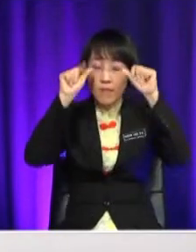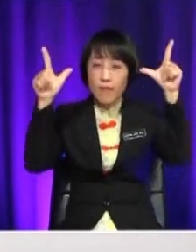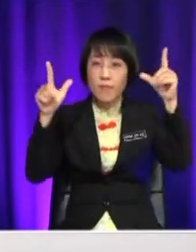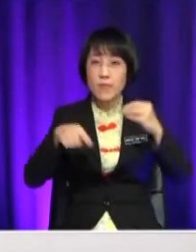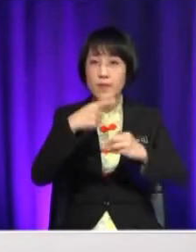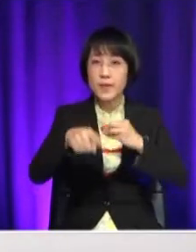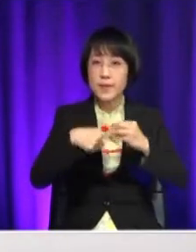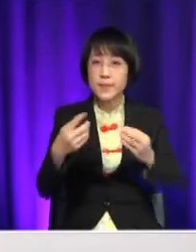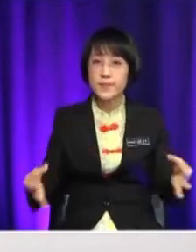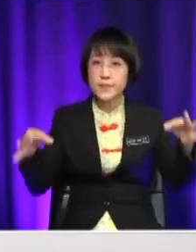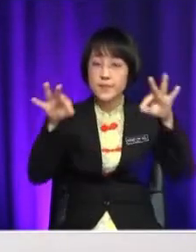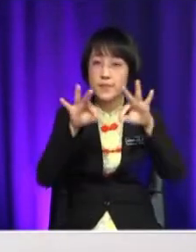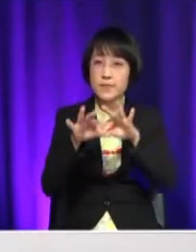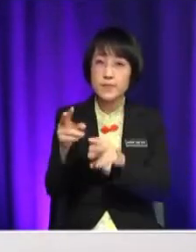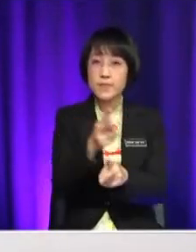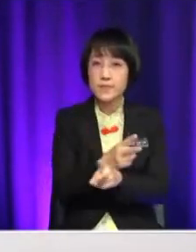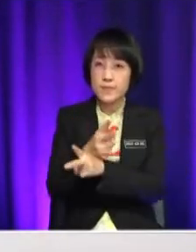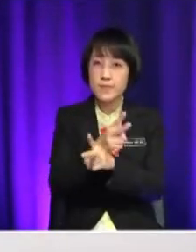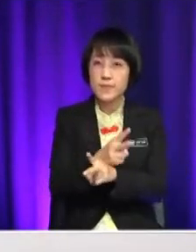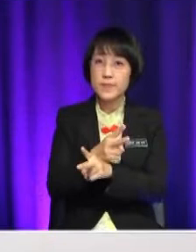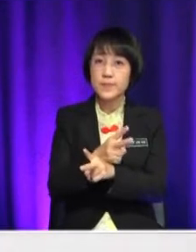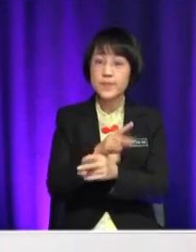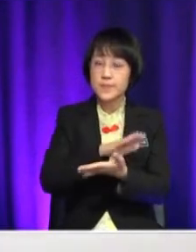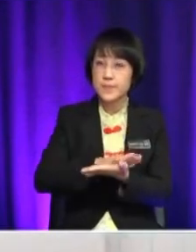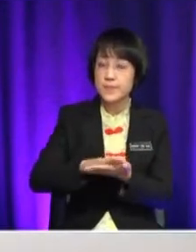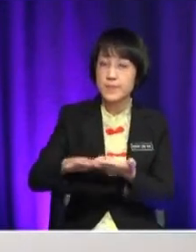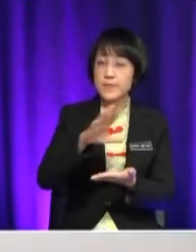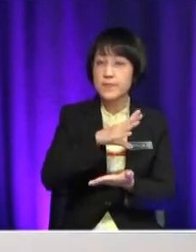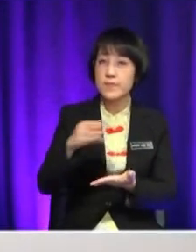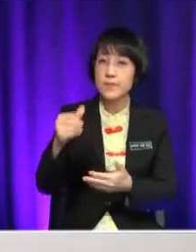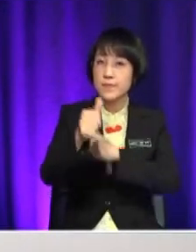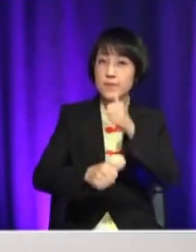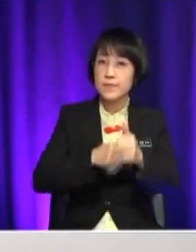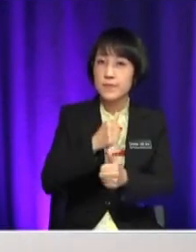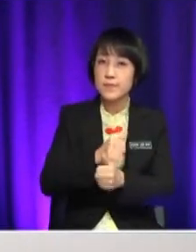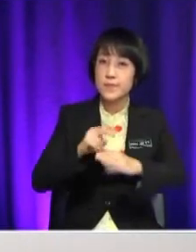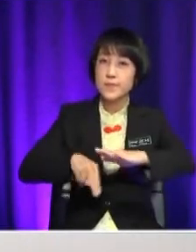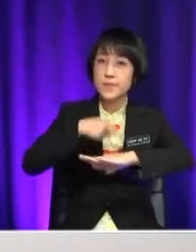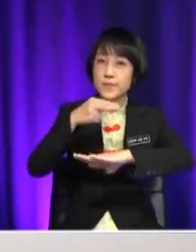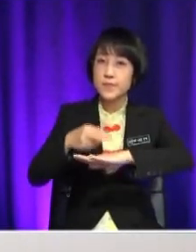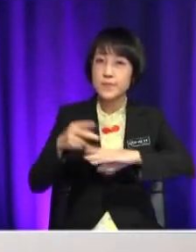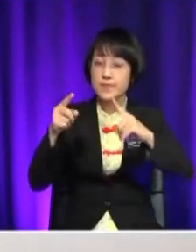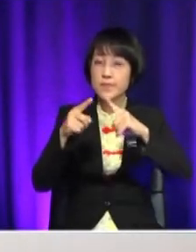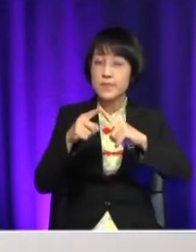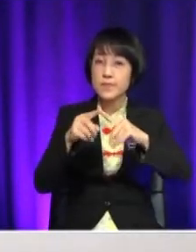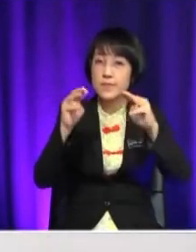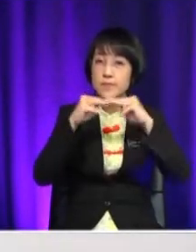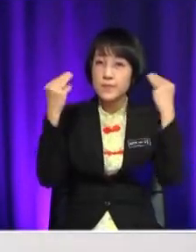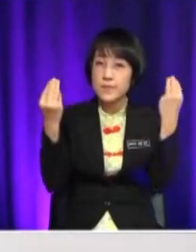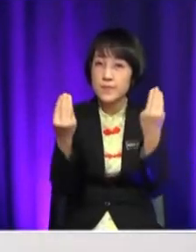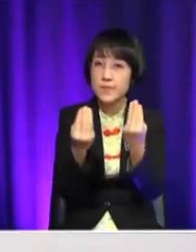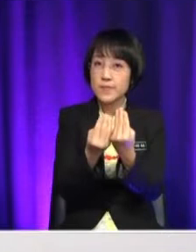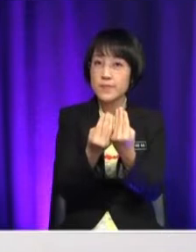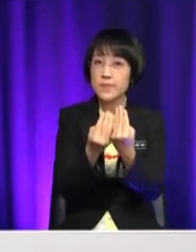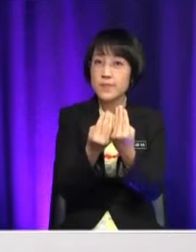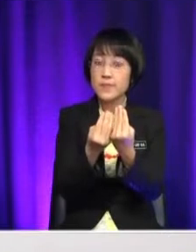kepentingan penjagaan kebersihan dan alam semula jadi kepada masyarakat umum. Trash Hero ini merupakan yang